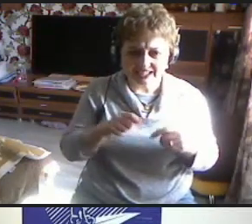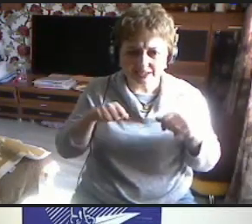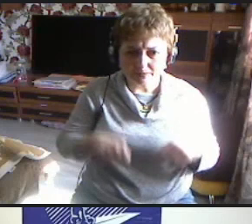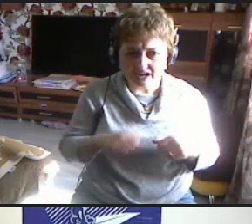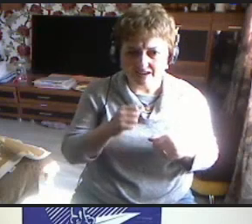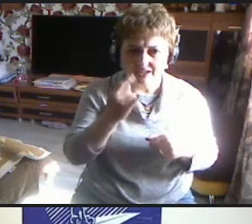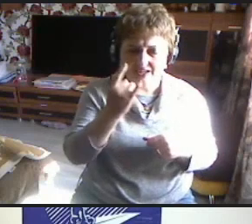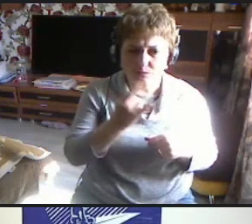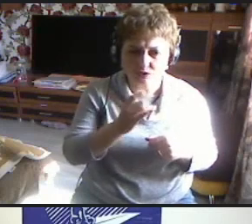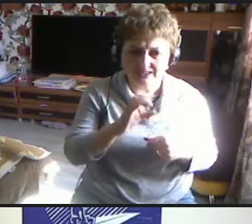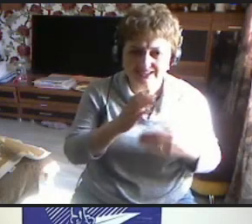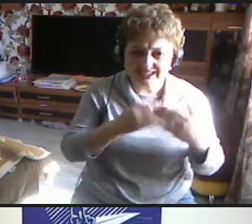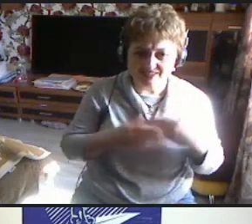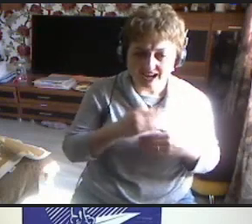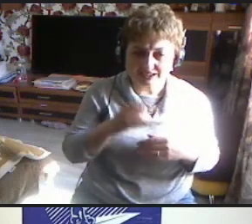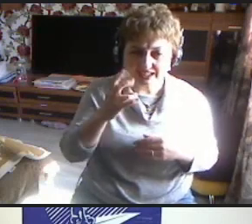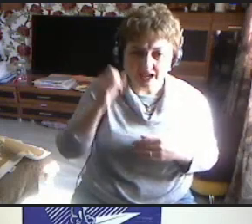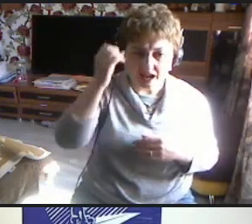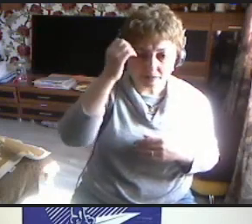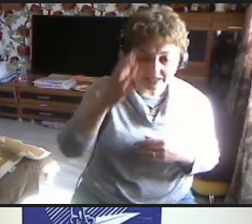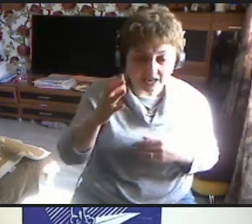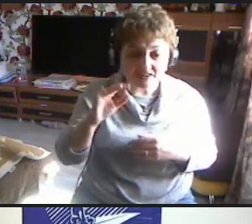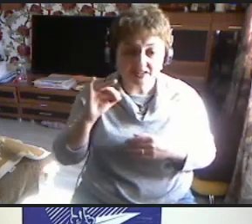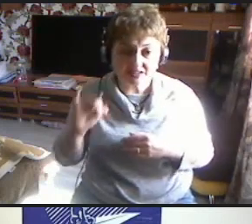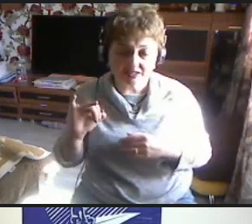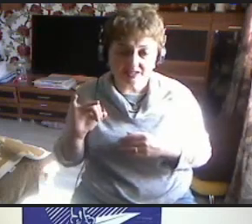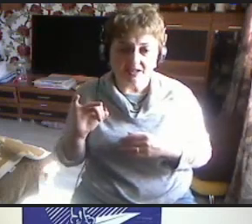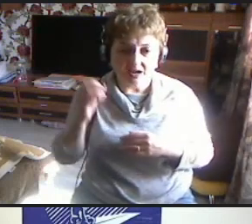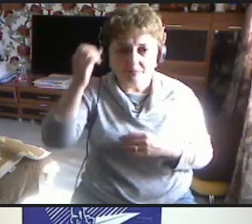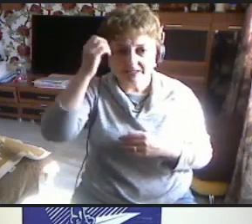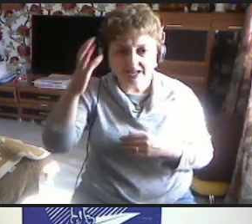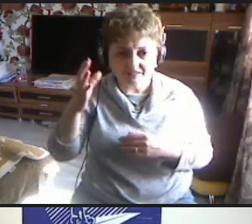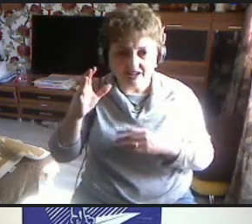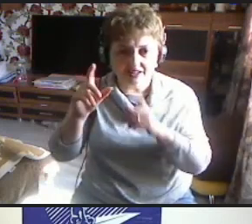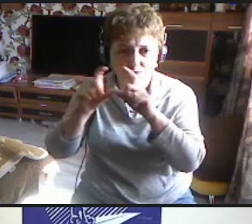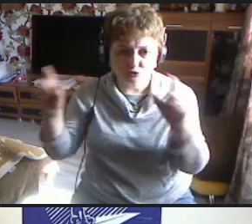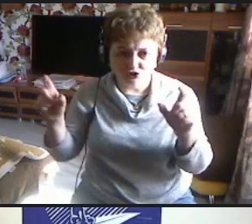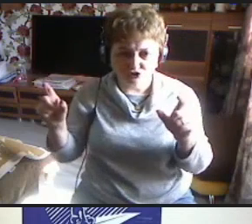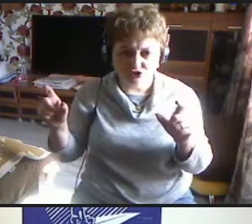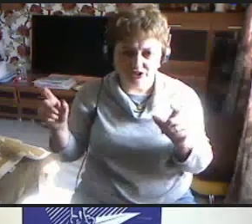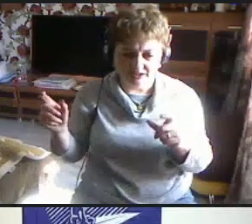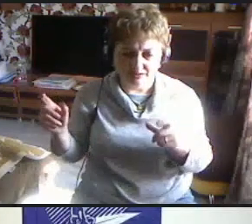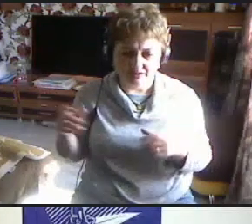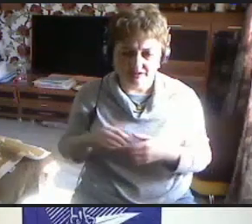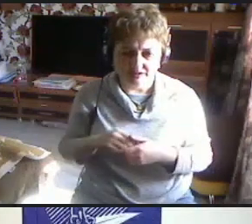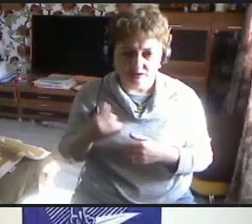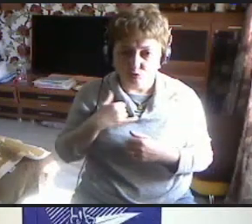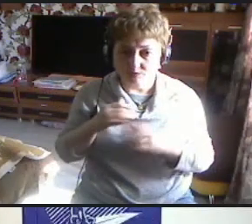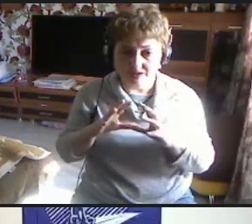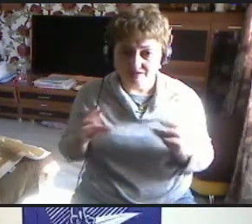инвалидностью на образование и образовательным учреждением. Вот у меня все. Хотите,